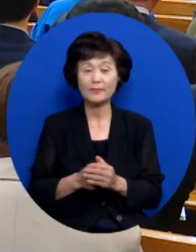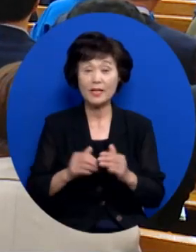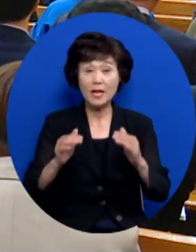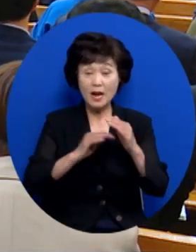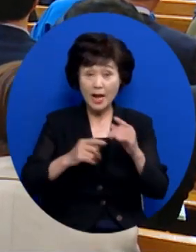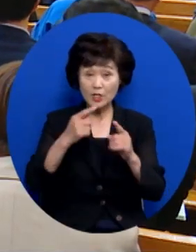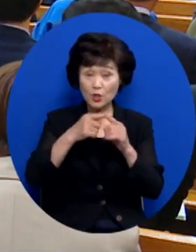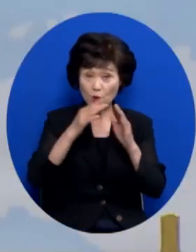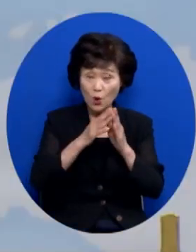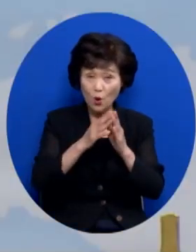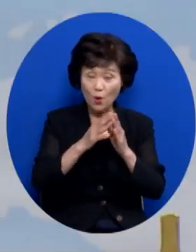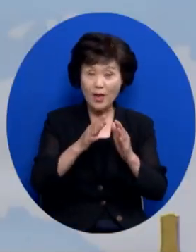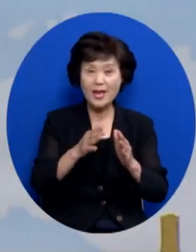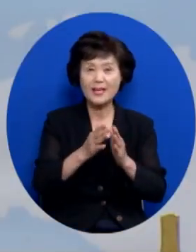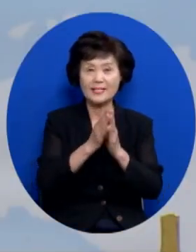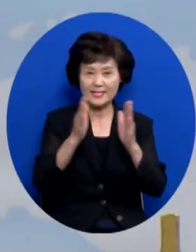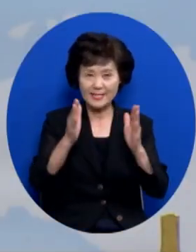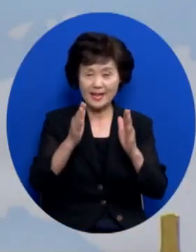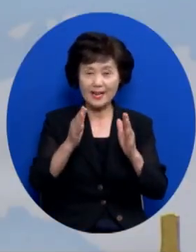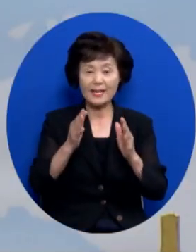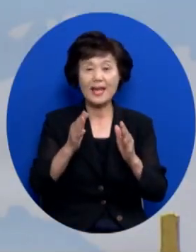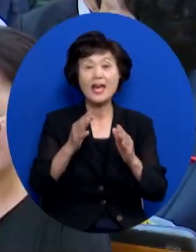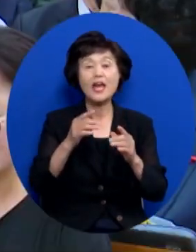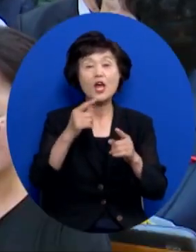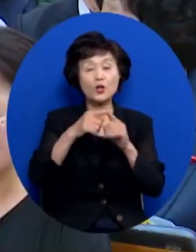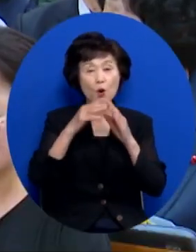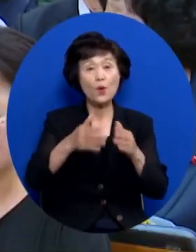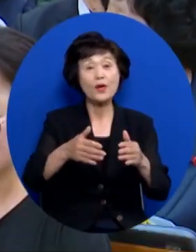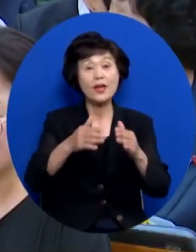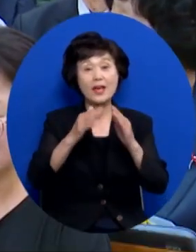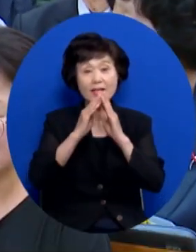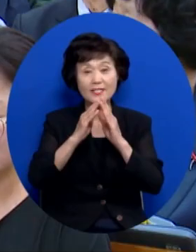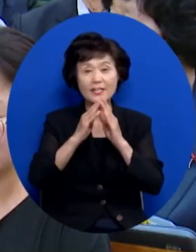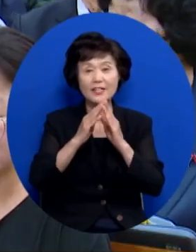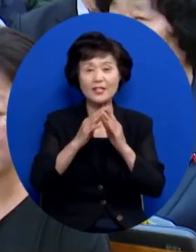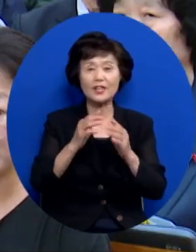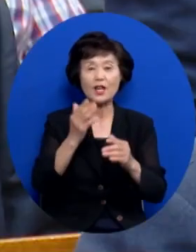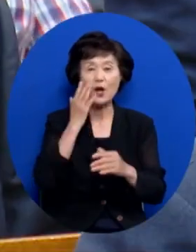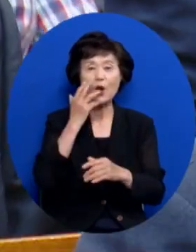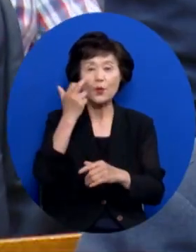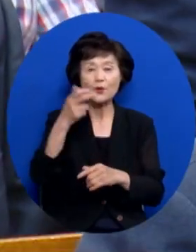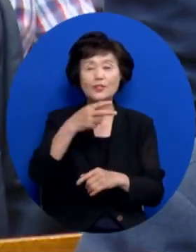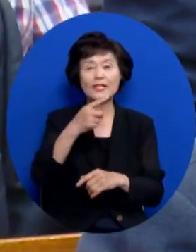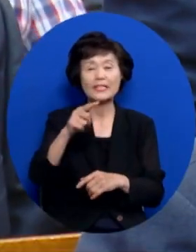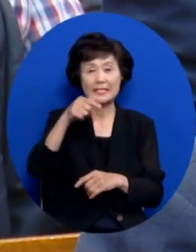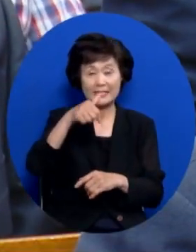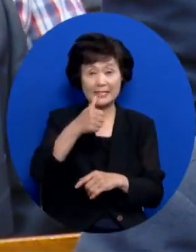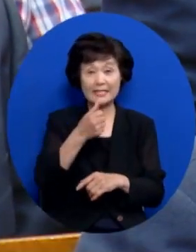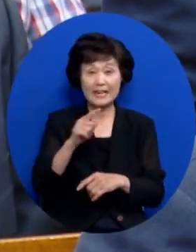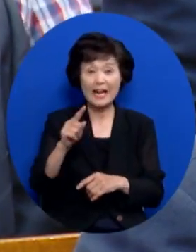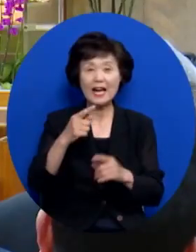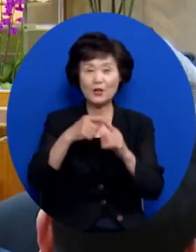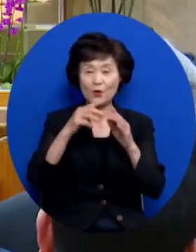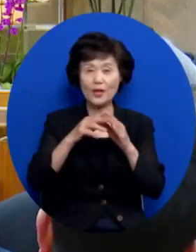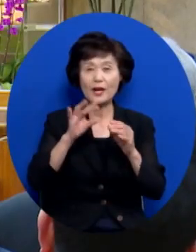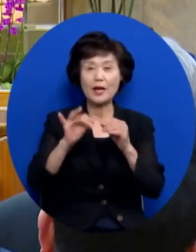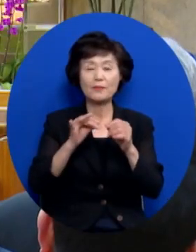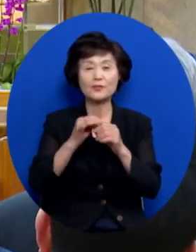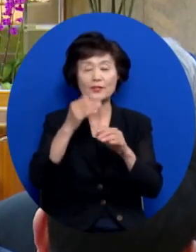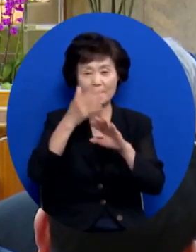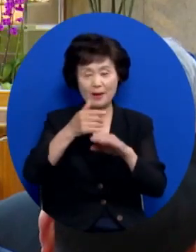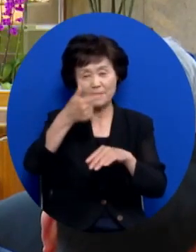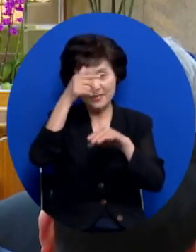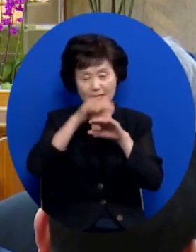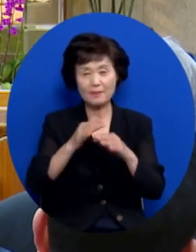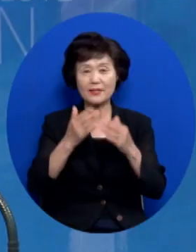가정교회로 시작해 1923년 예배당을 건립한 울산 덕화교회가 설립 100주년을 맞아 감사예배를 드렸습니다. 예배에서